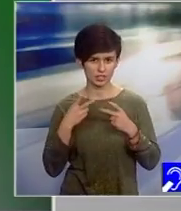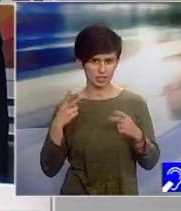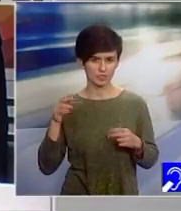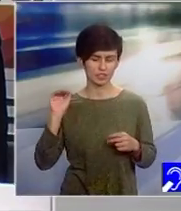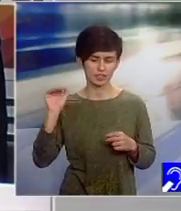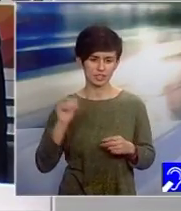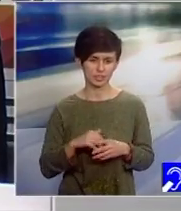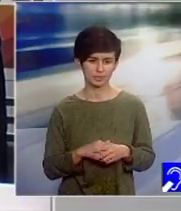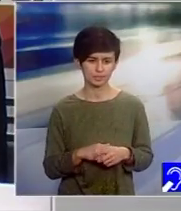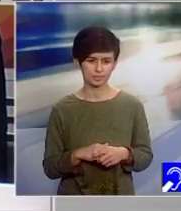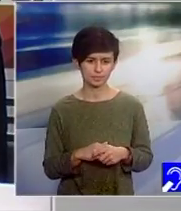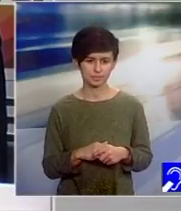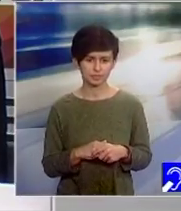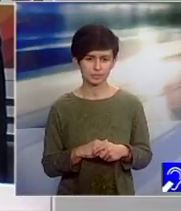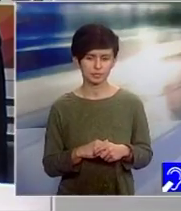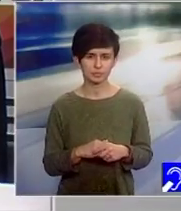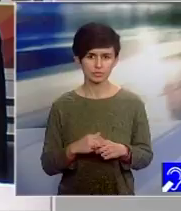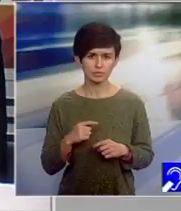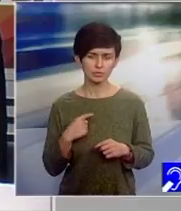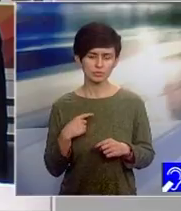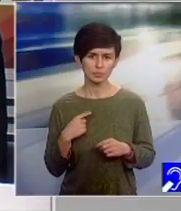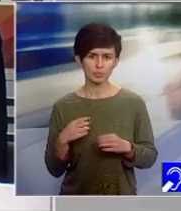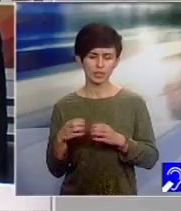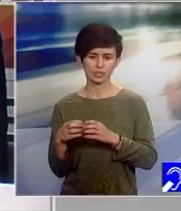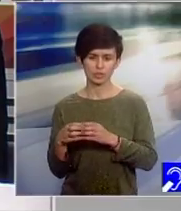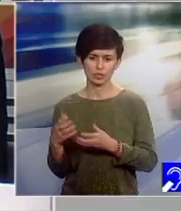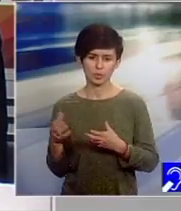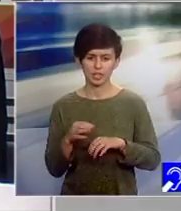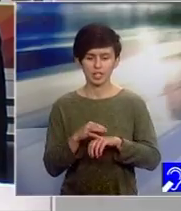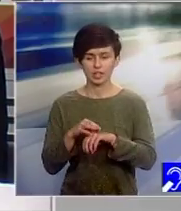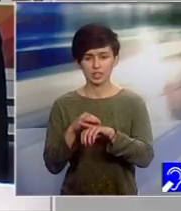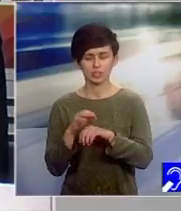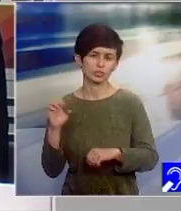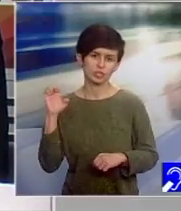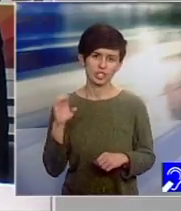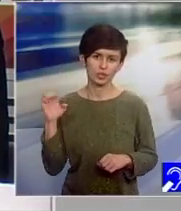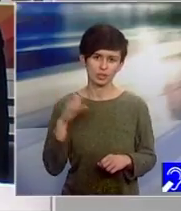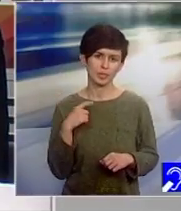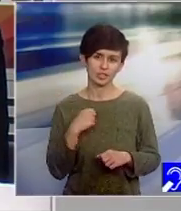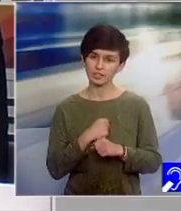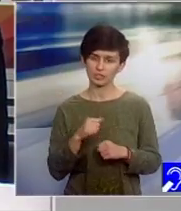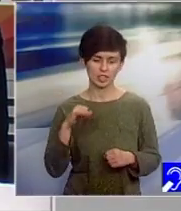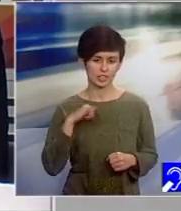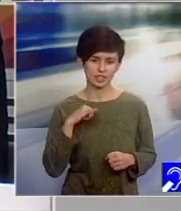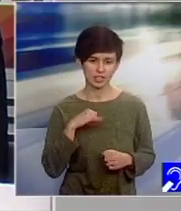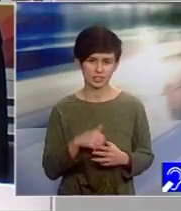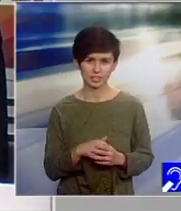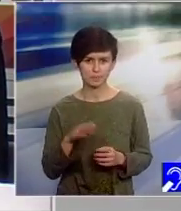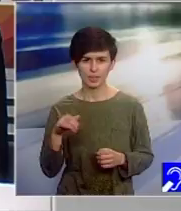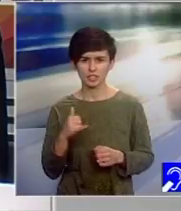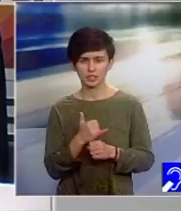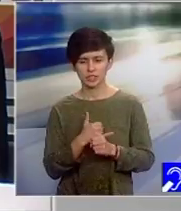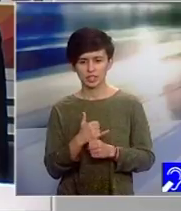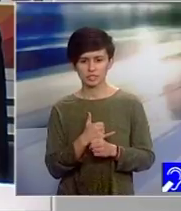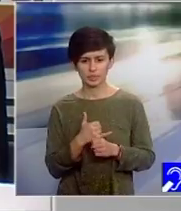Să fim plenul unui for care conduce Europa e cu siguranță foarte interesant. Ați mai avut experiențe de genul